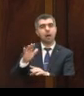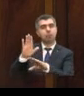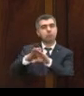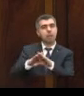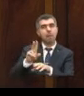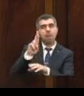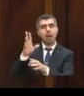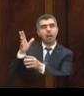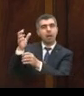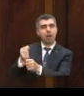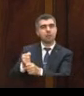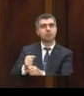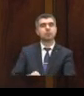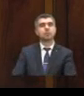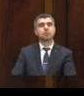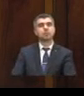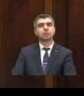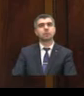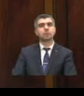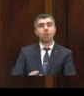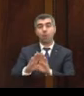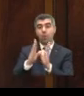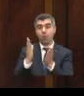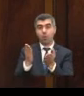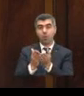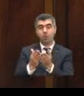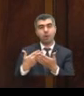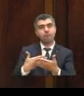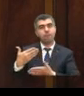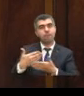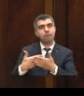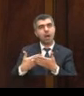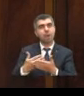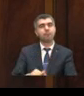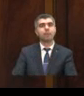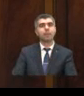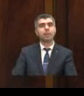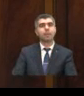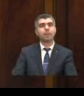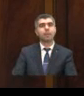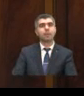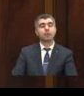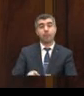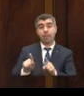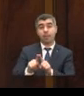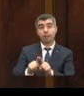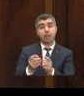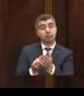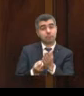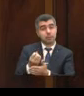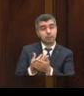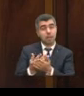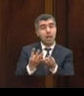الجلالة حفظه الله. وبناء على هذا التفاهم والانسجام، فإن الاقتراحات التي عبرنا عنها في